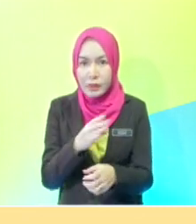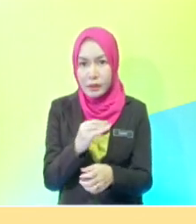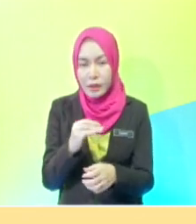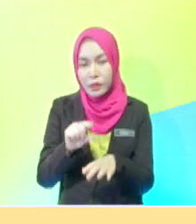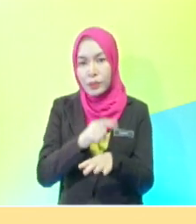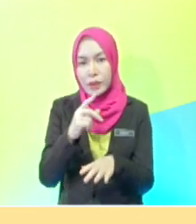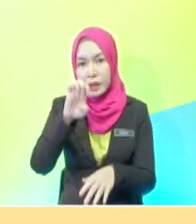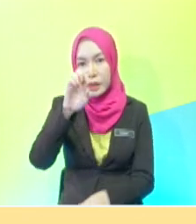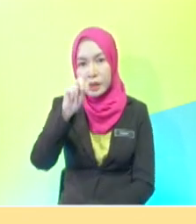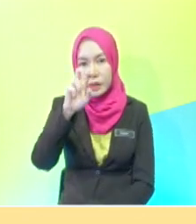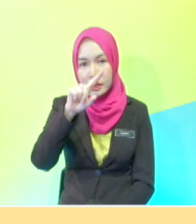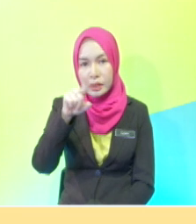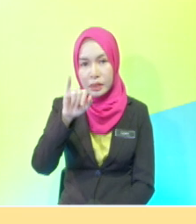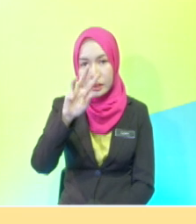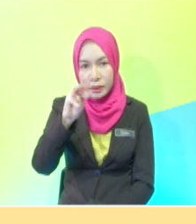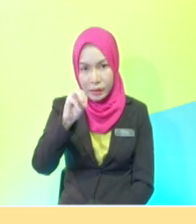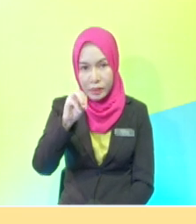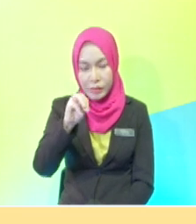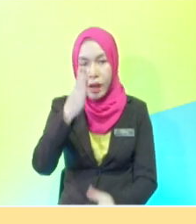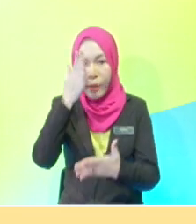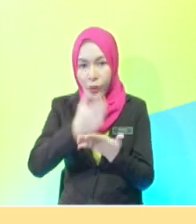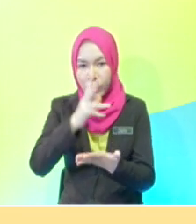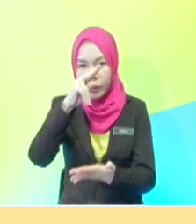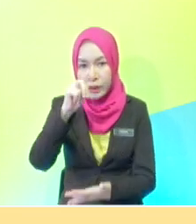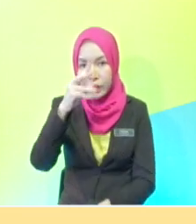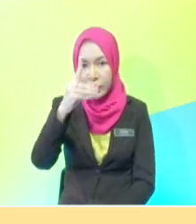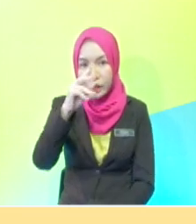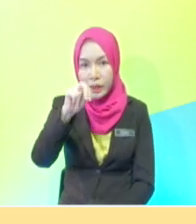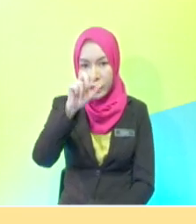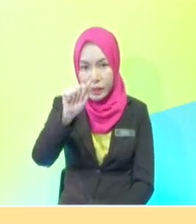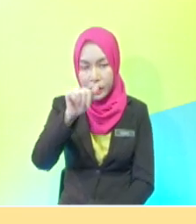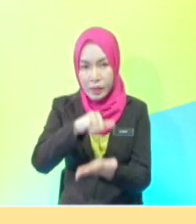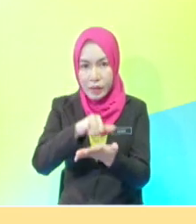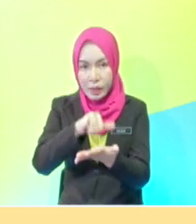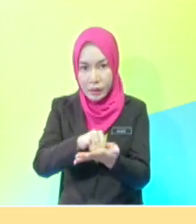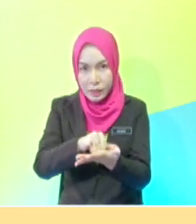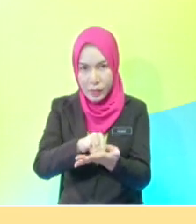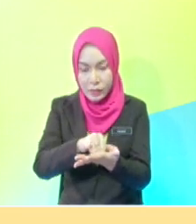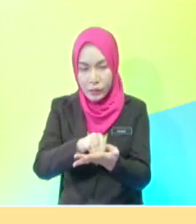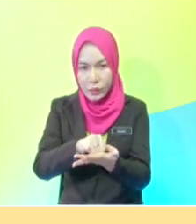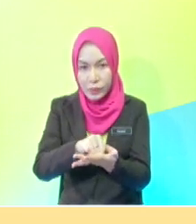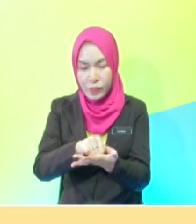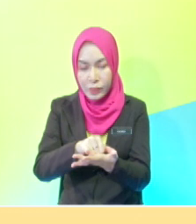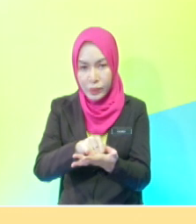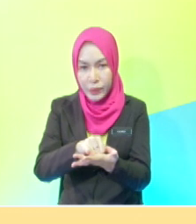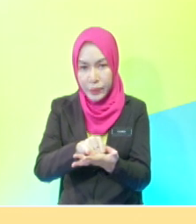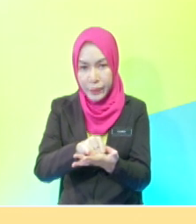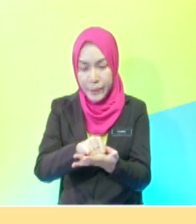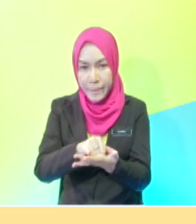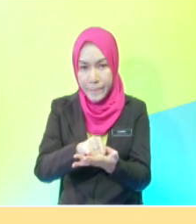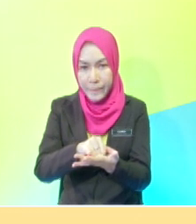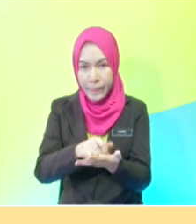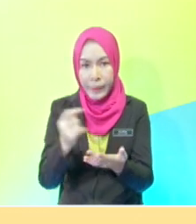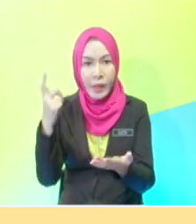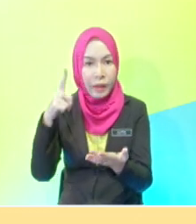pembatasan kita potong di ne tadi kepada DNA fragmen DNA yang berlainan size seterusnya